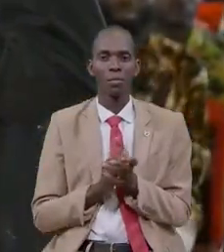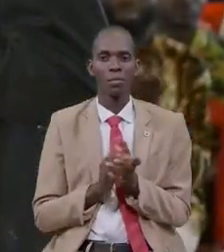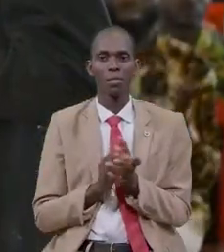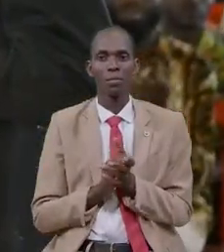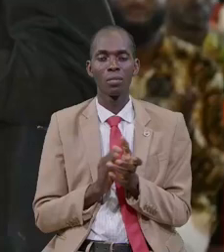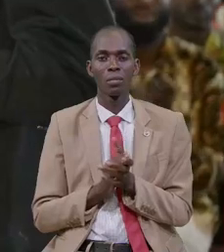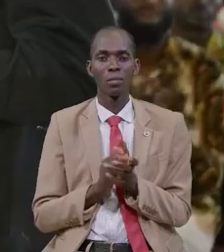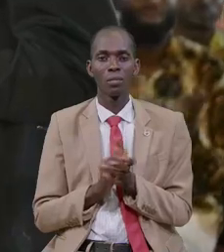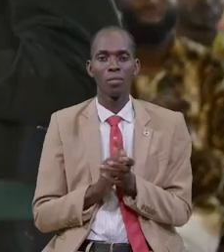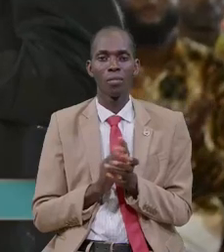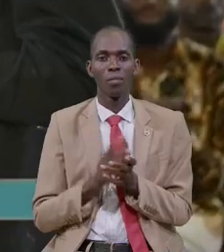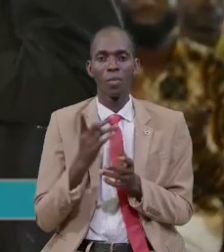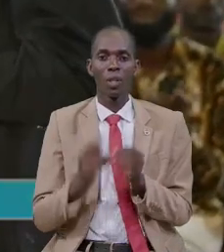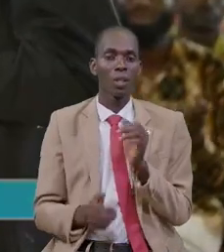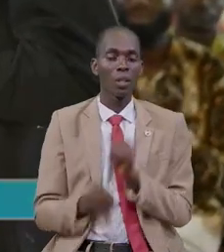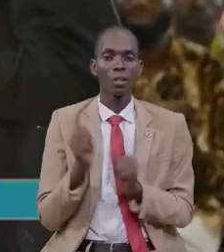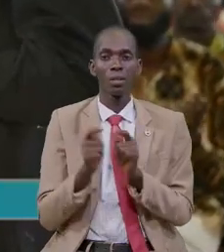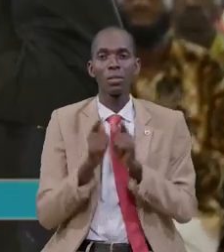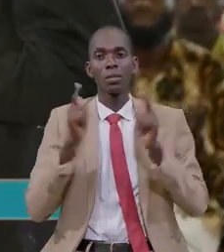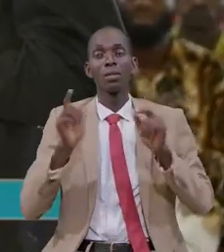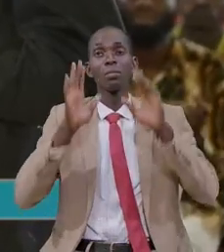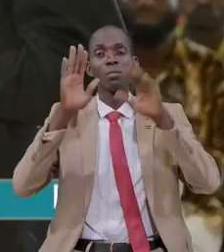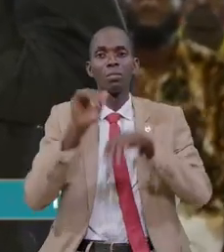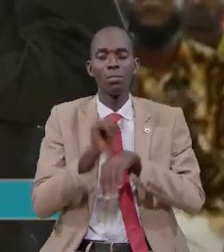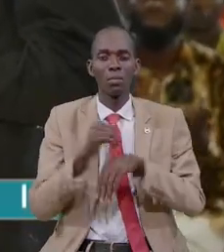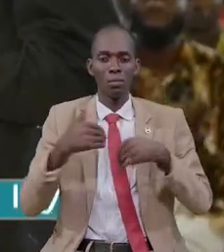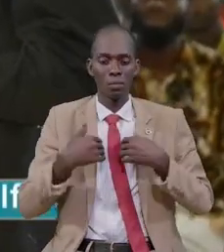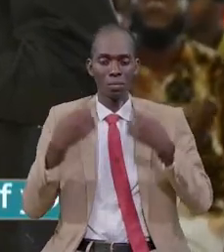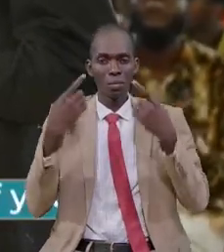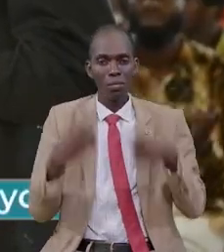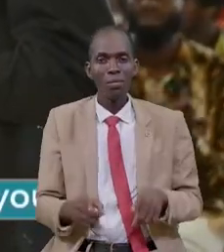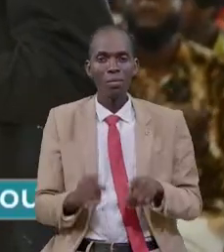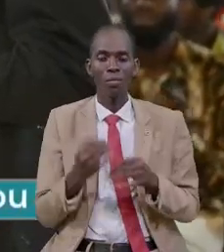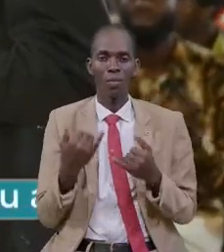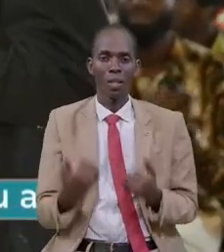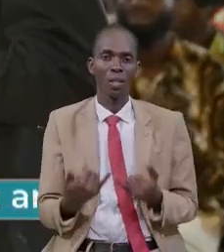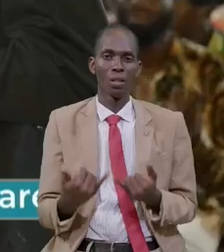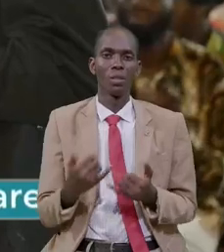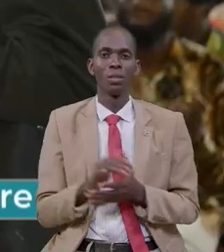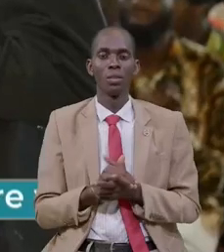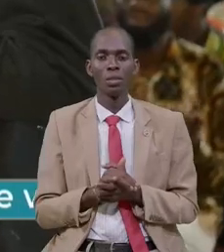Acclamez très fort le Seigneur. Le plus grand miracle a eu lieu maintenant.